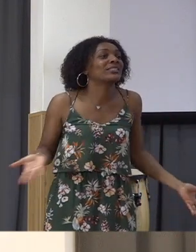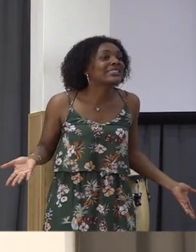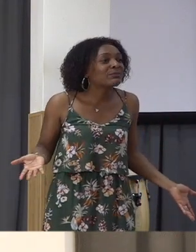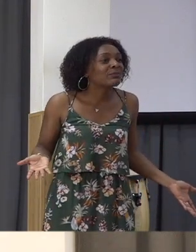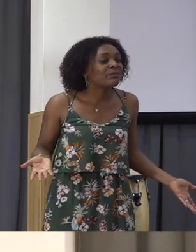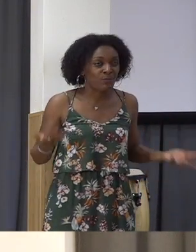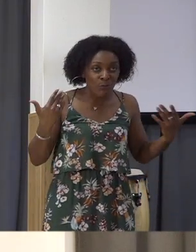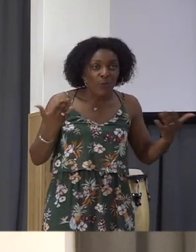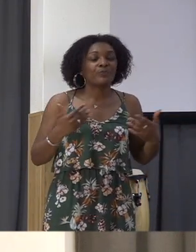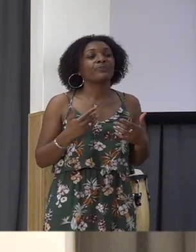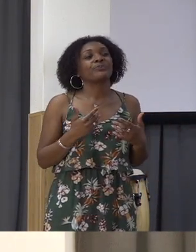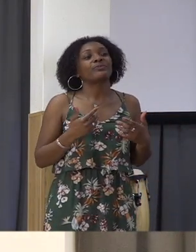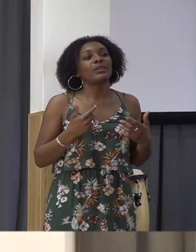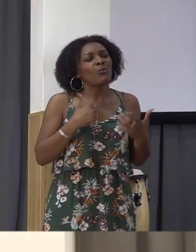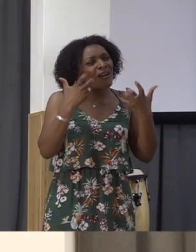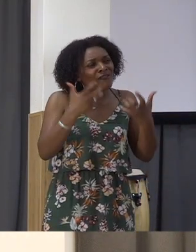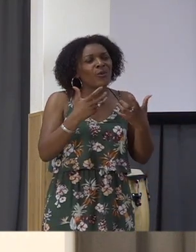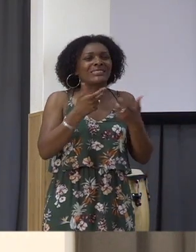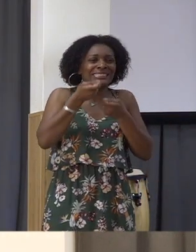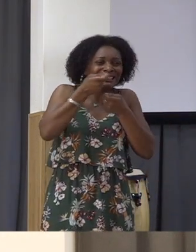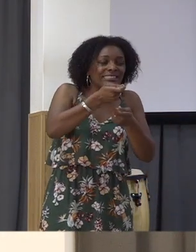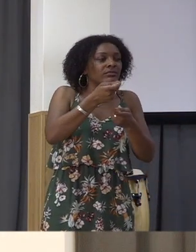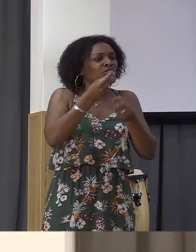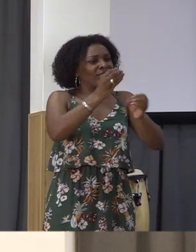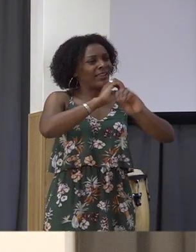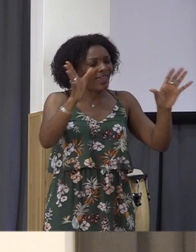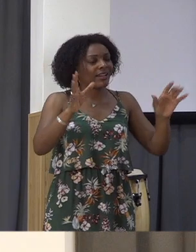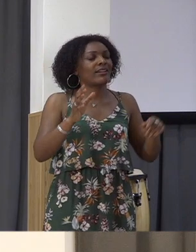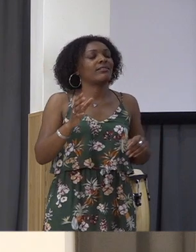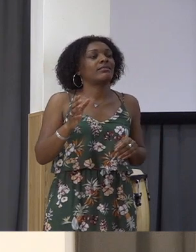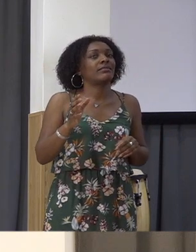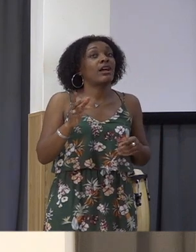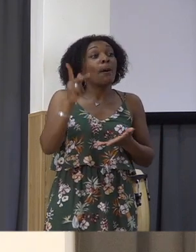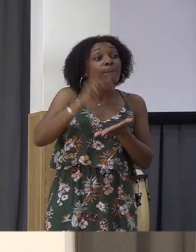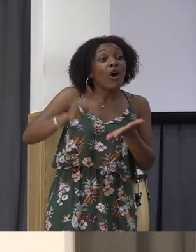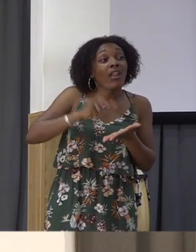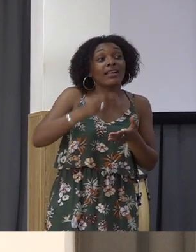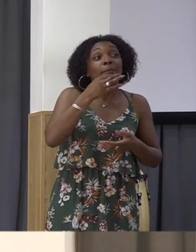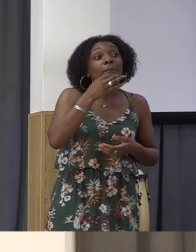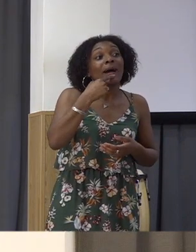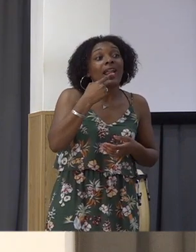Et pour bien insister sur ce point, l'apôtre va parler de juifs